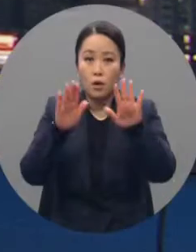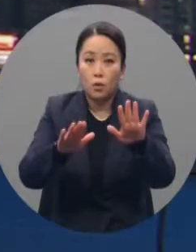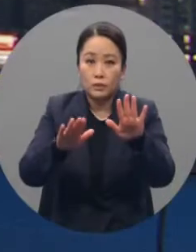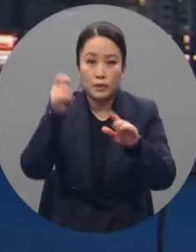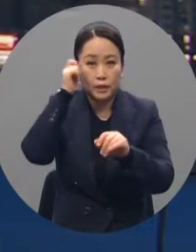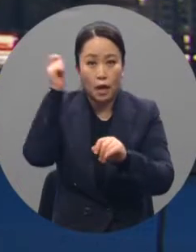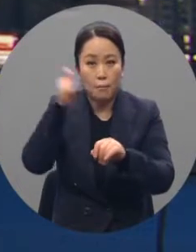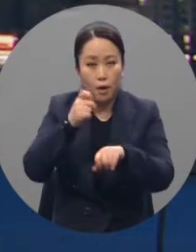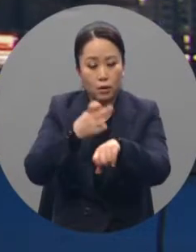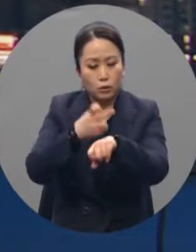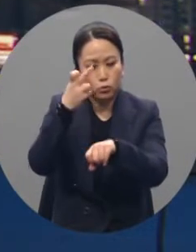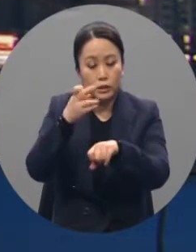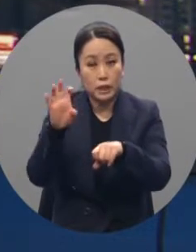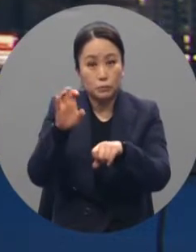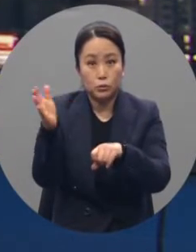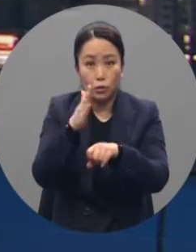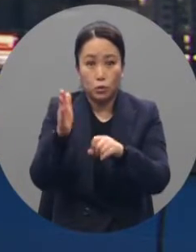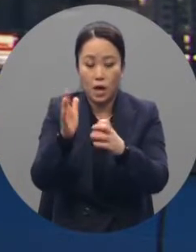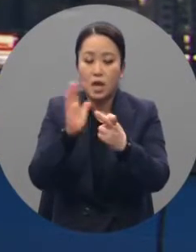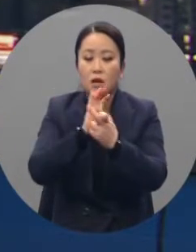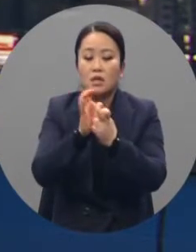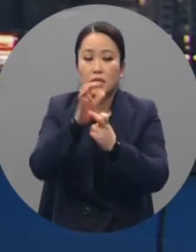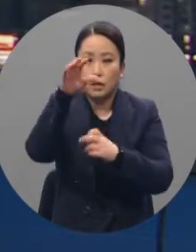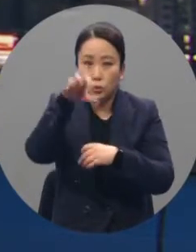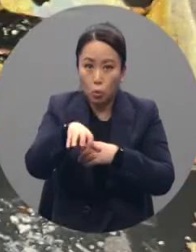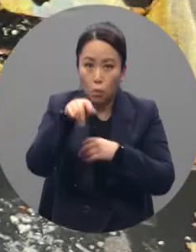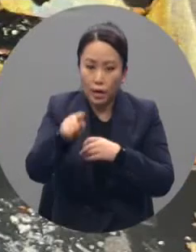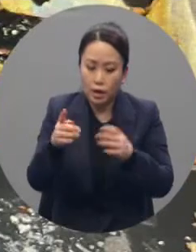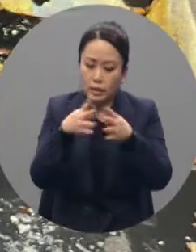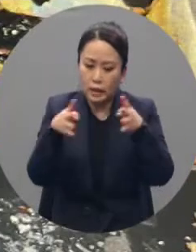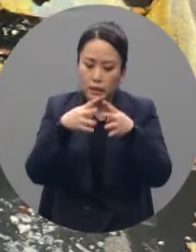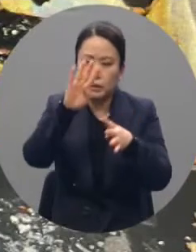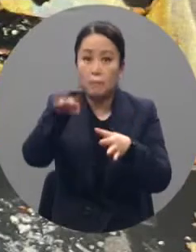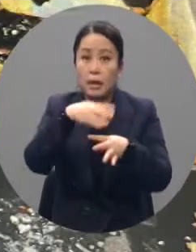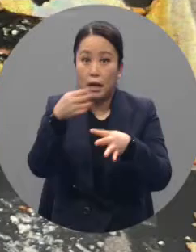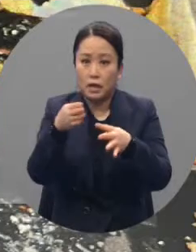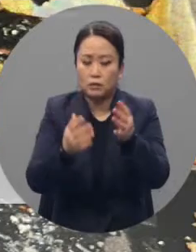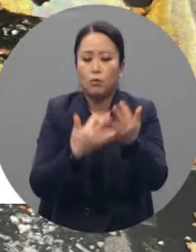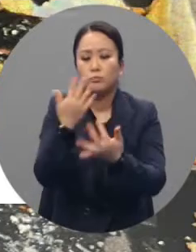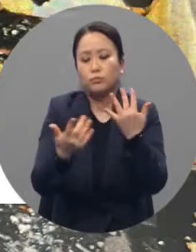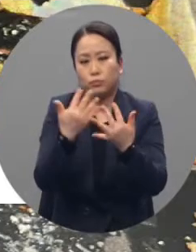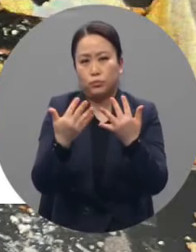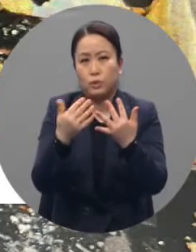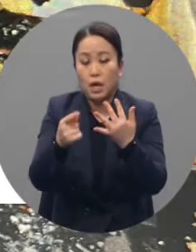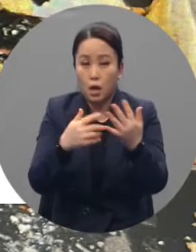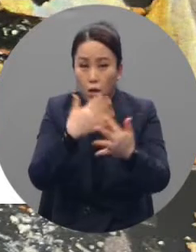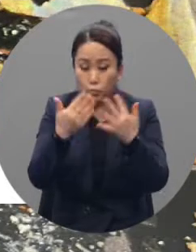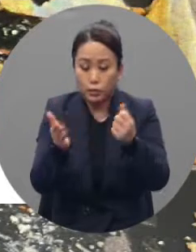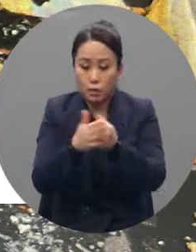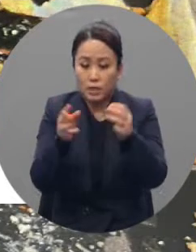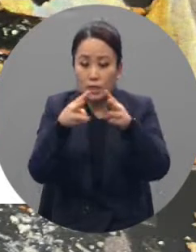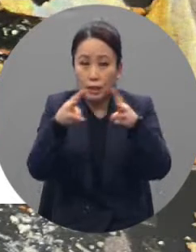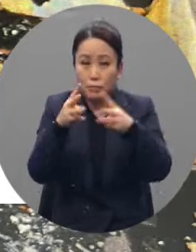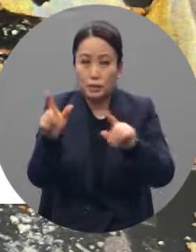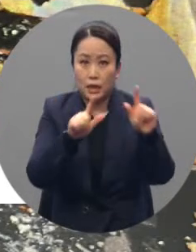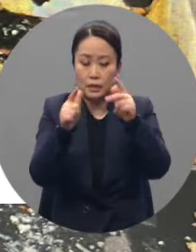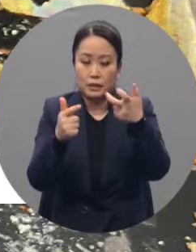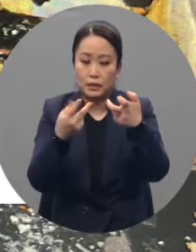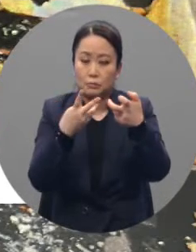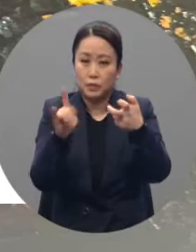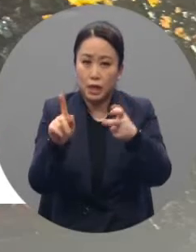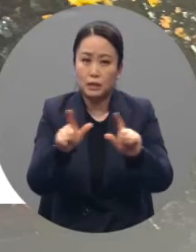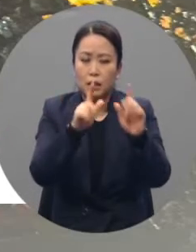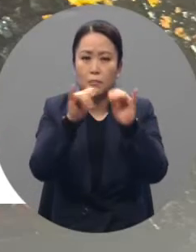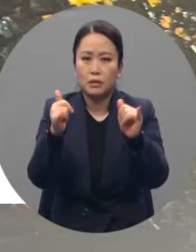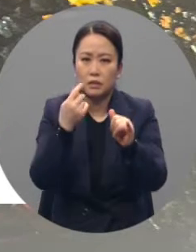오늘 새벽 0시 40분쯤 연제구 연산동의 한 4층짜리 빌라에서 불이 났습니다. 이 불로 3층에 사는 70대